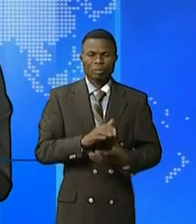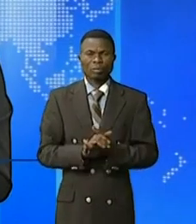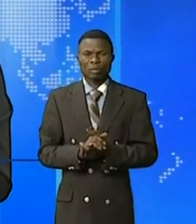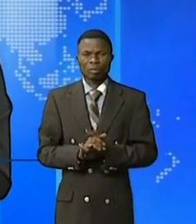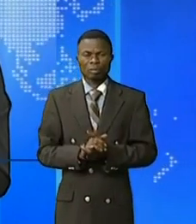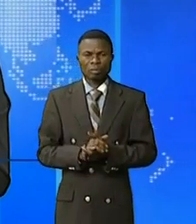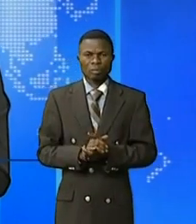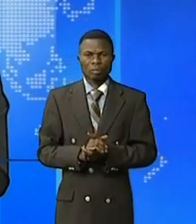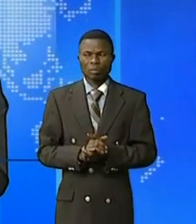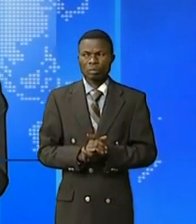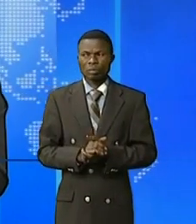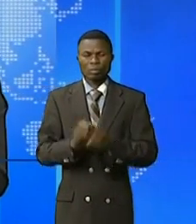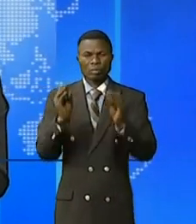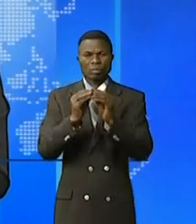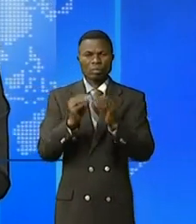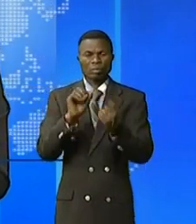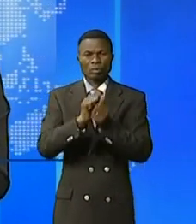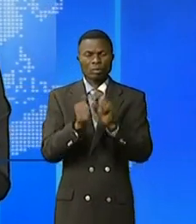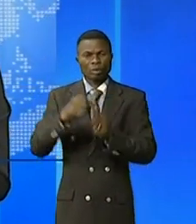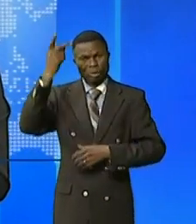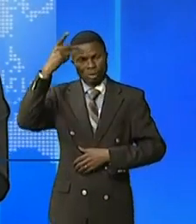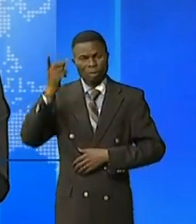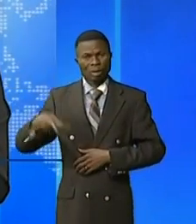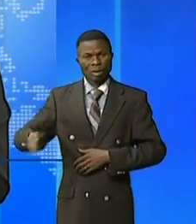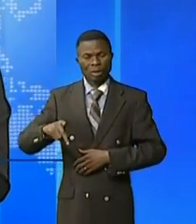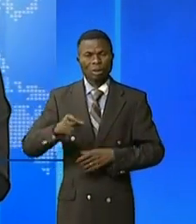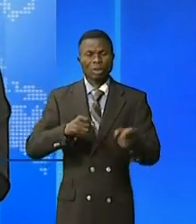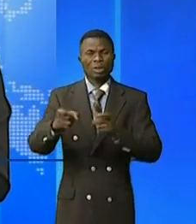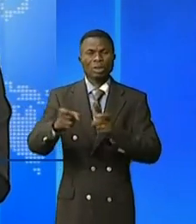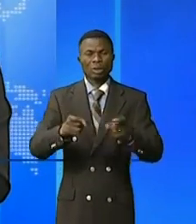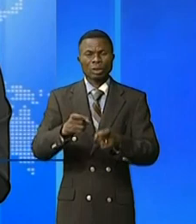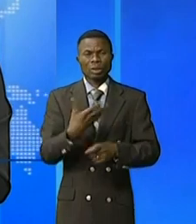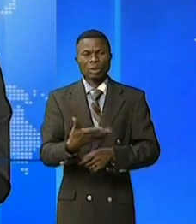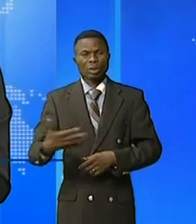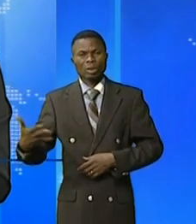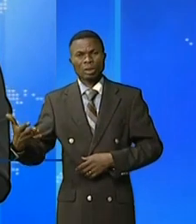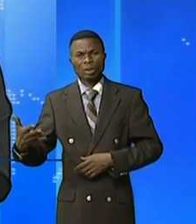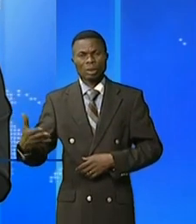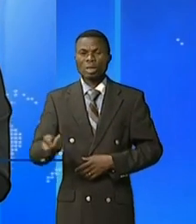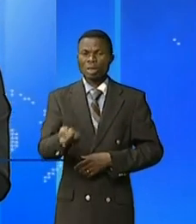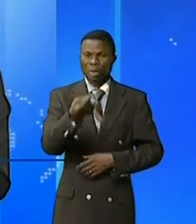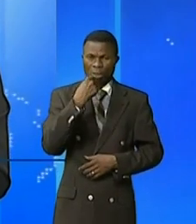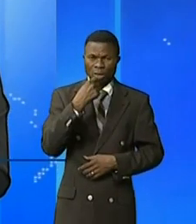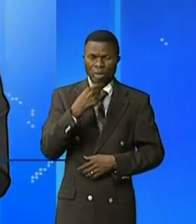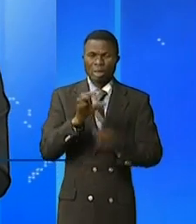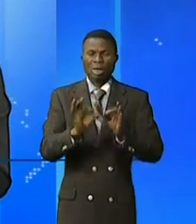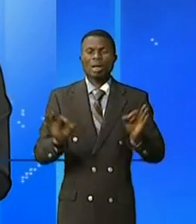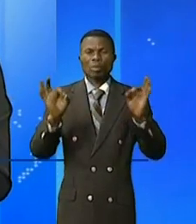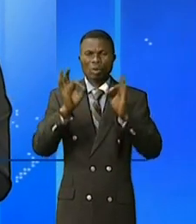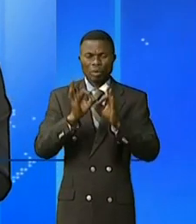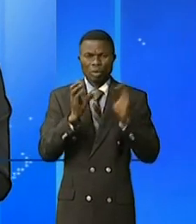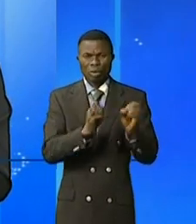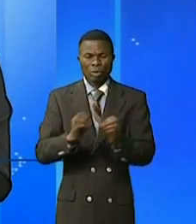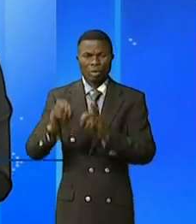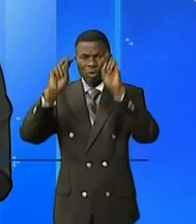Une mini table ronde sur la politique régionale de gestion pour l'approvisionnement des médicaments essentiels organisée